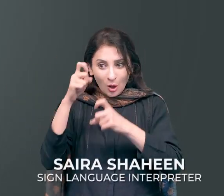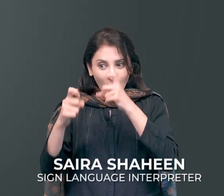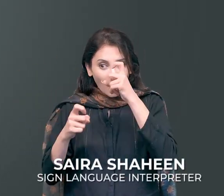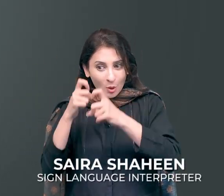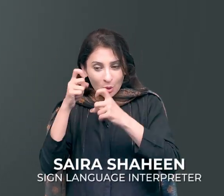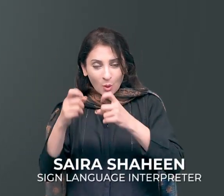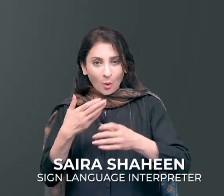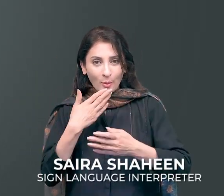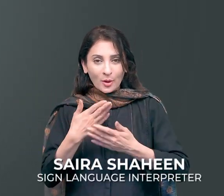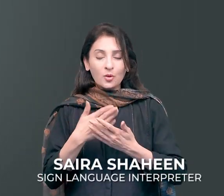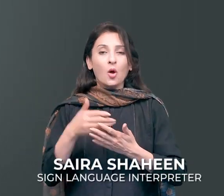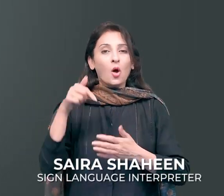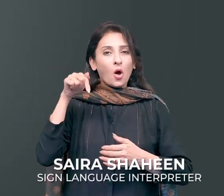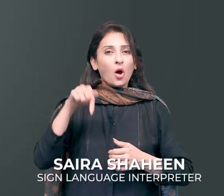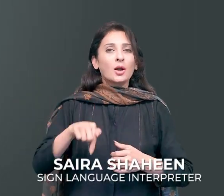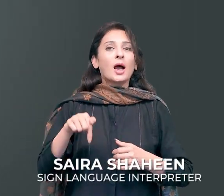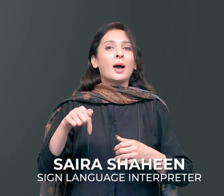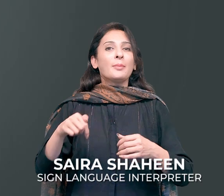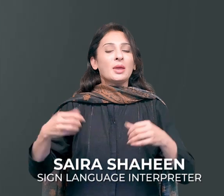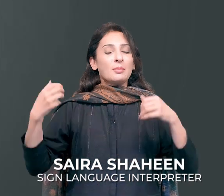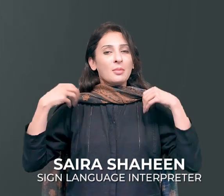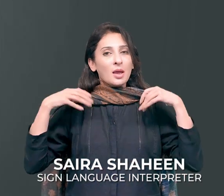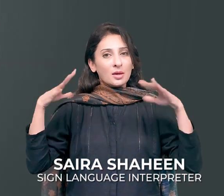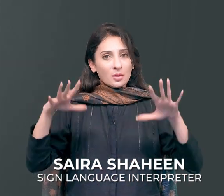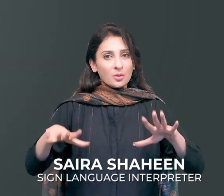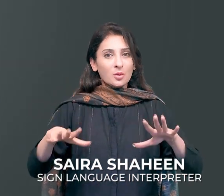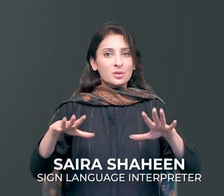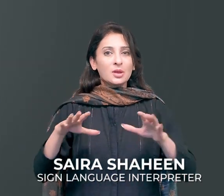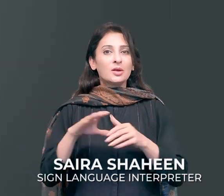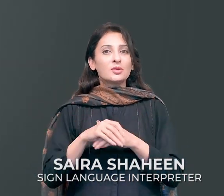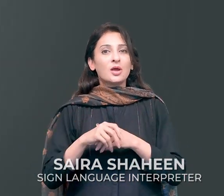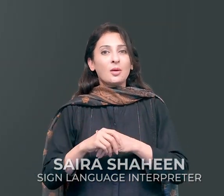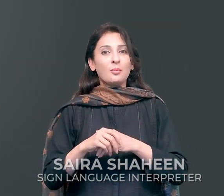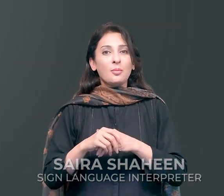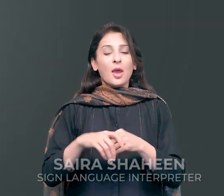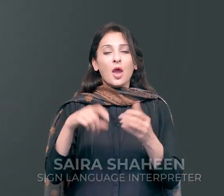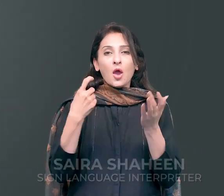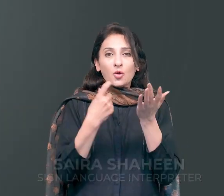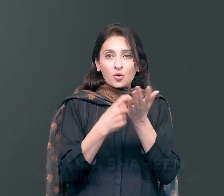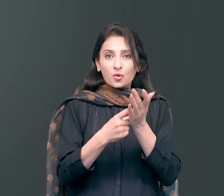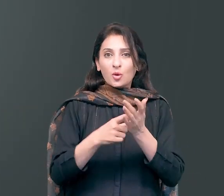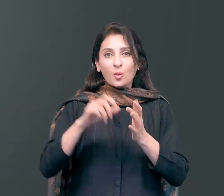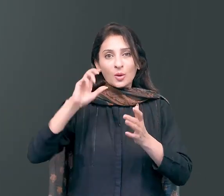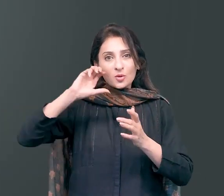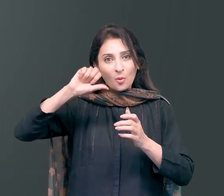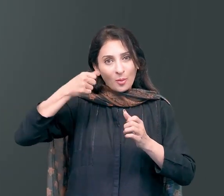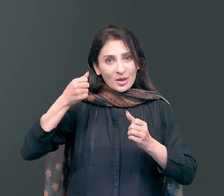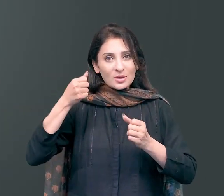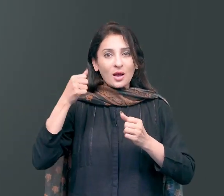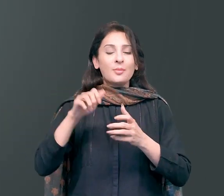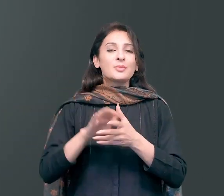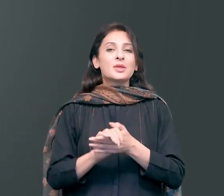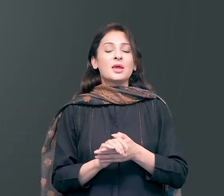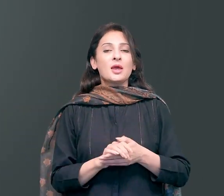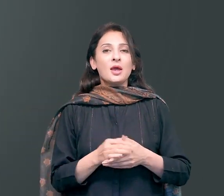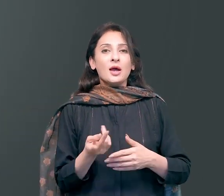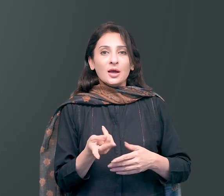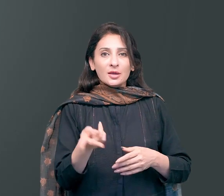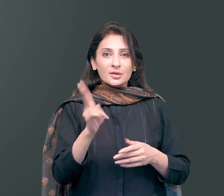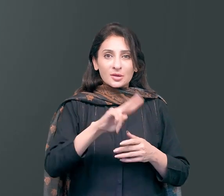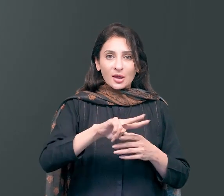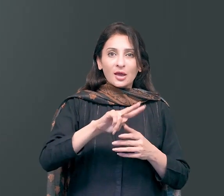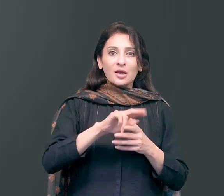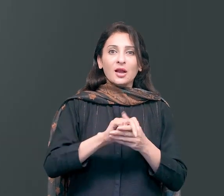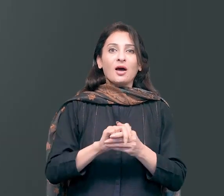ہوں ڈپارٹمنٹ آف ہسٹری یونیورسٹی آف دا پنجاب ایز اے چیئرمین اور ڈین آرٹس اینڈ ہیومینٹیز، ڈائریکٹر پاکستان